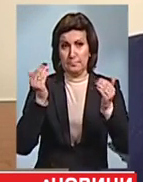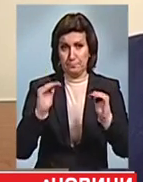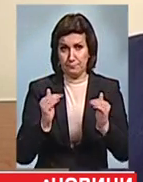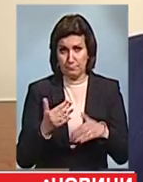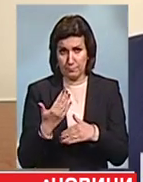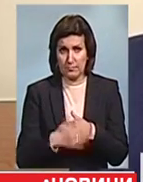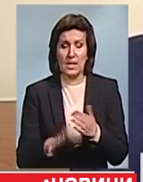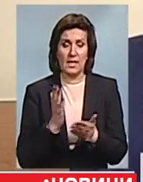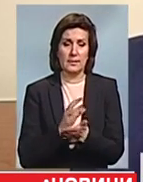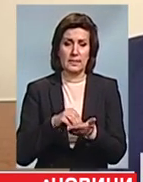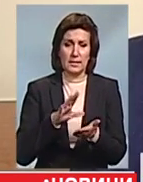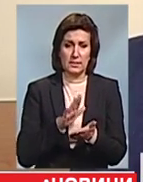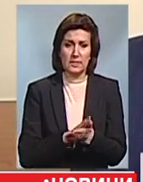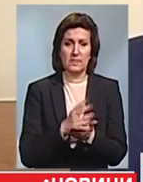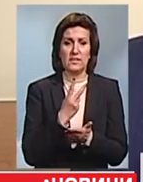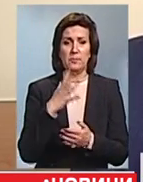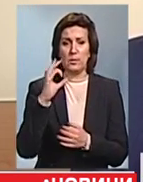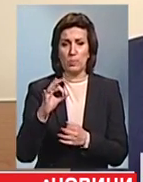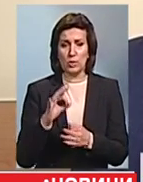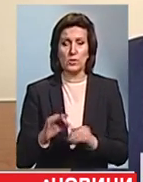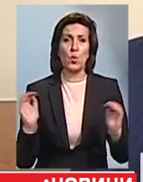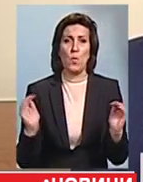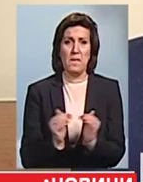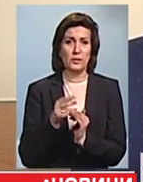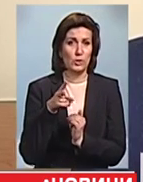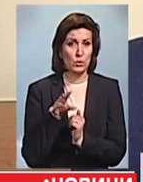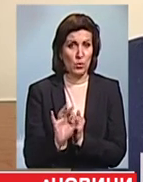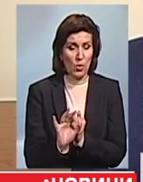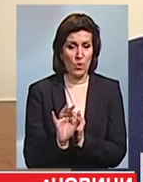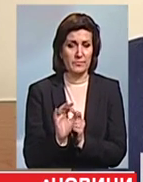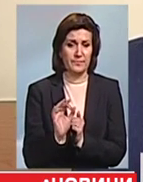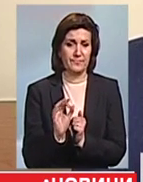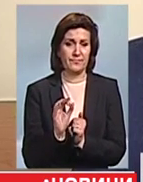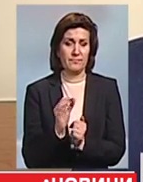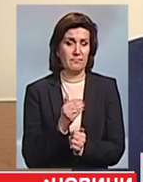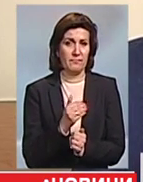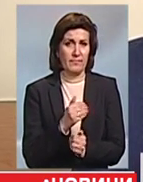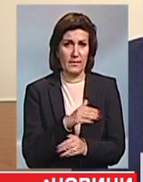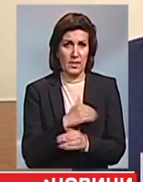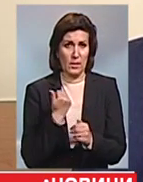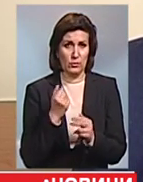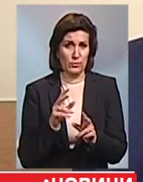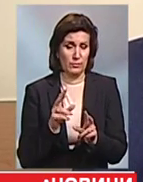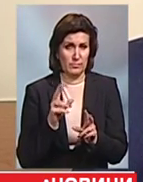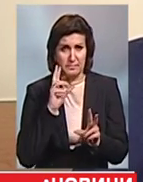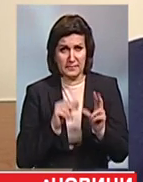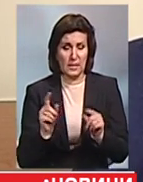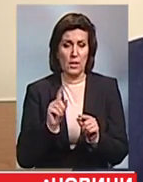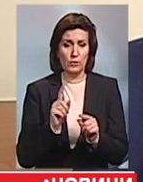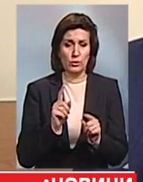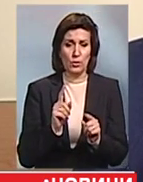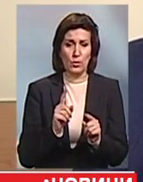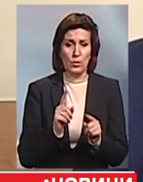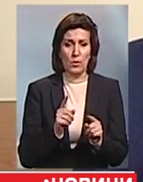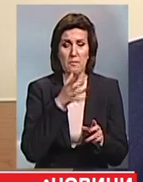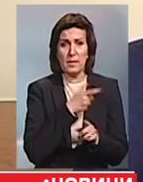пішло. Є дані статистики, 25% це все уменшилось. Але не хочу обращати всіх. І це тільки тому, що період